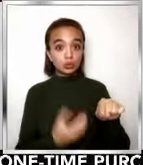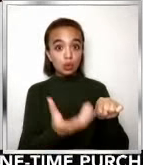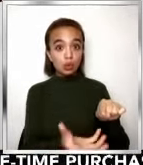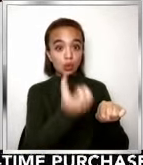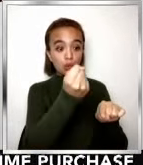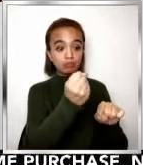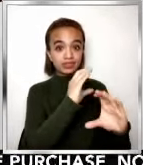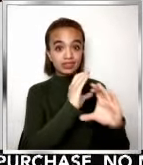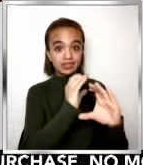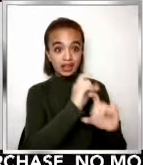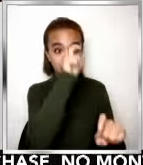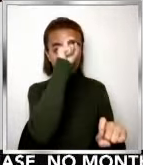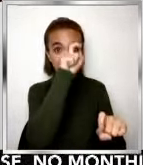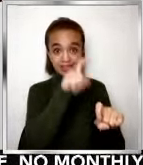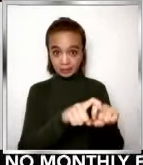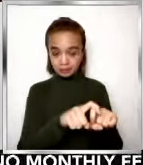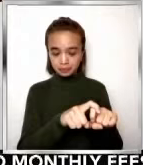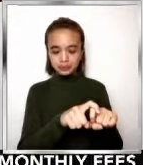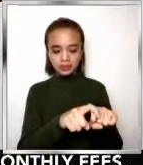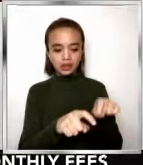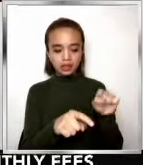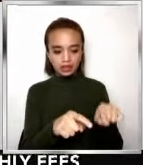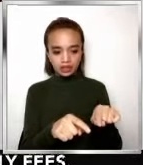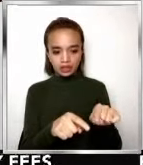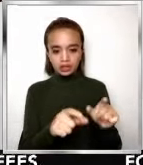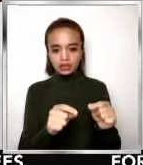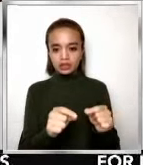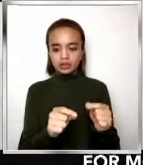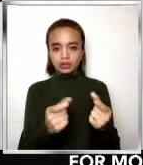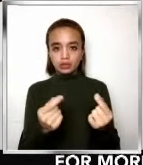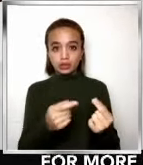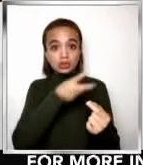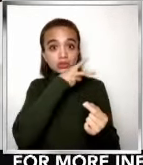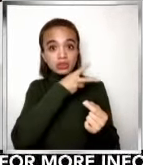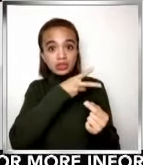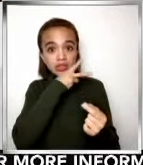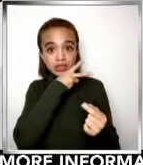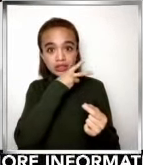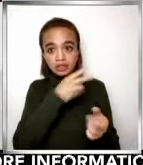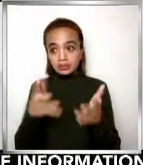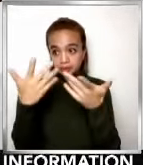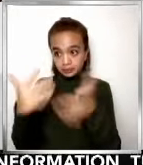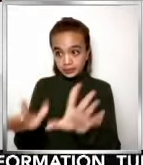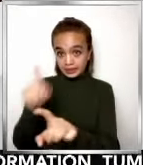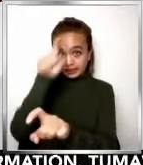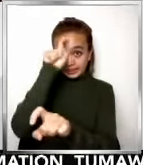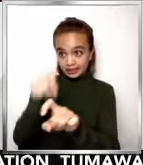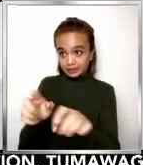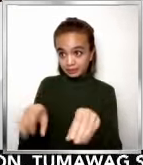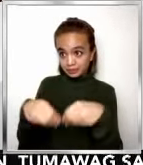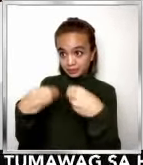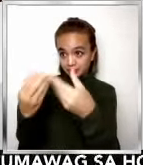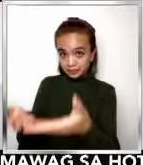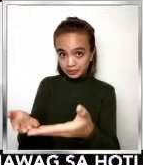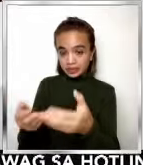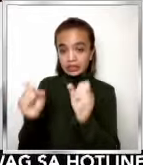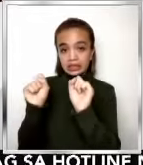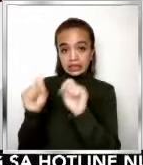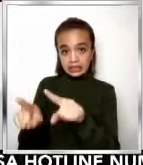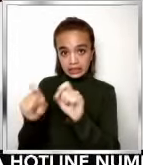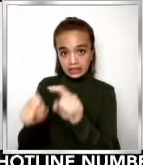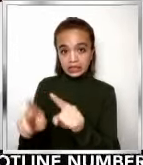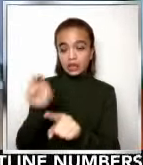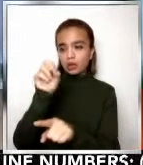tapos nirenta ng sindikato, yung sindikato naman pagkarenta, ipinasa sa iba, ibinenta or ipinarenta rin